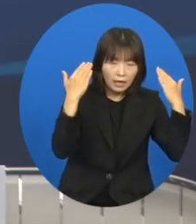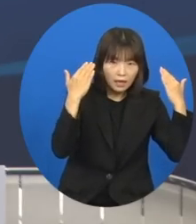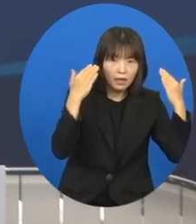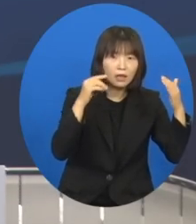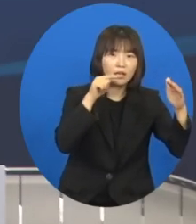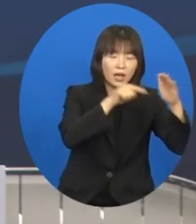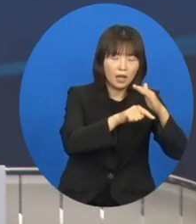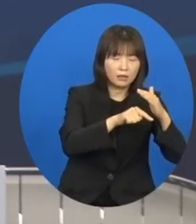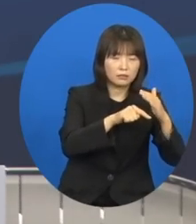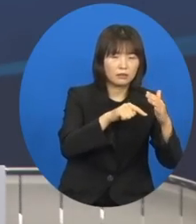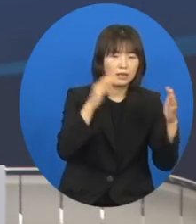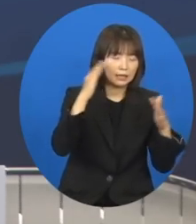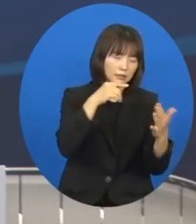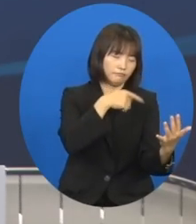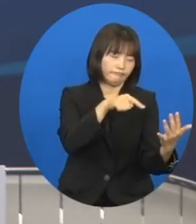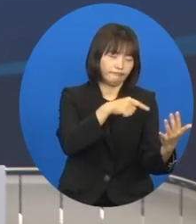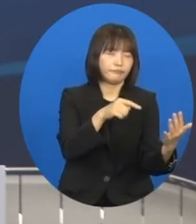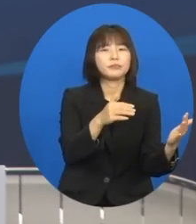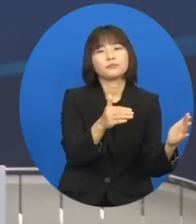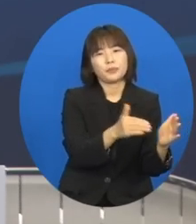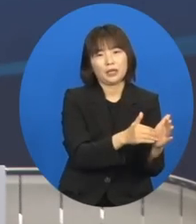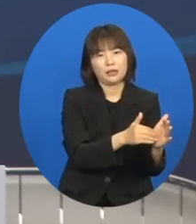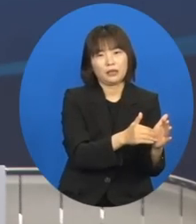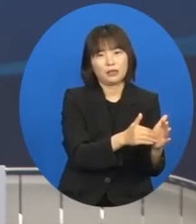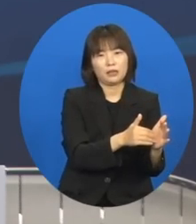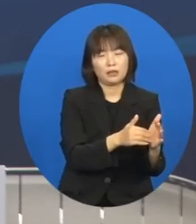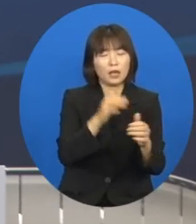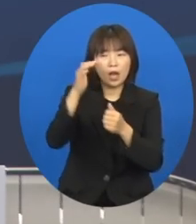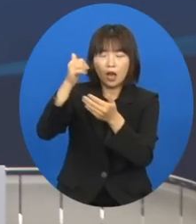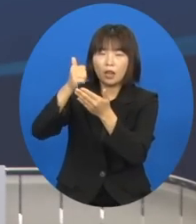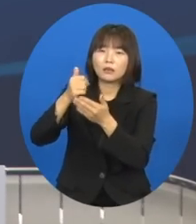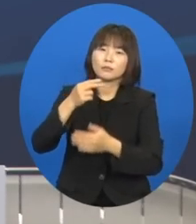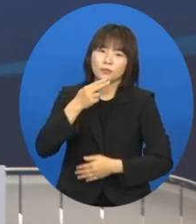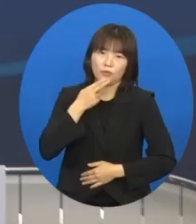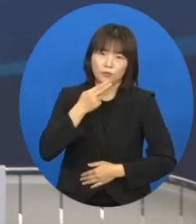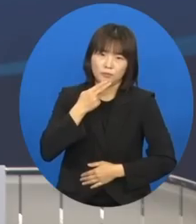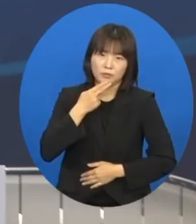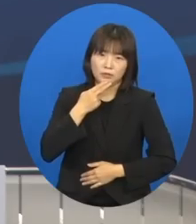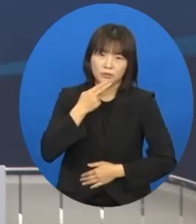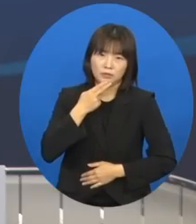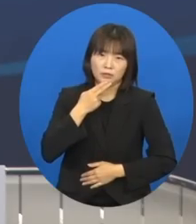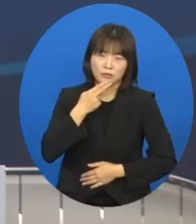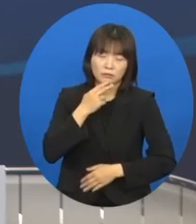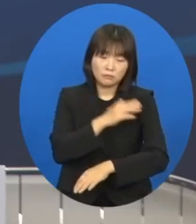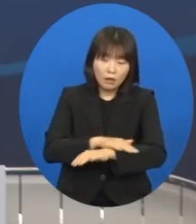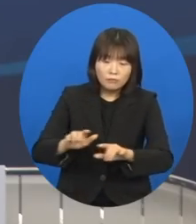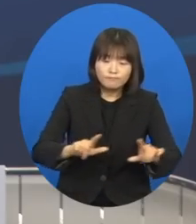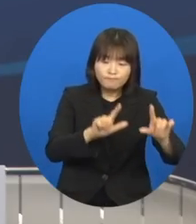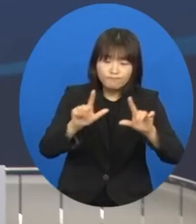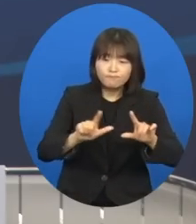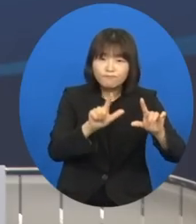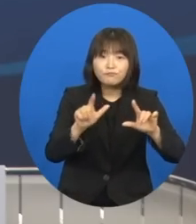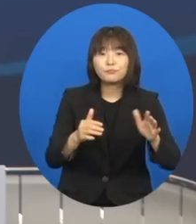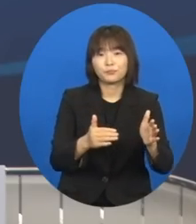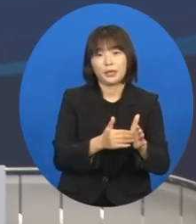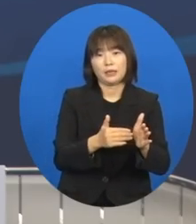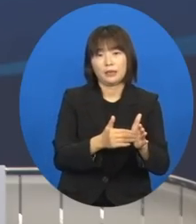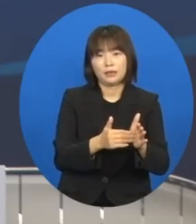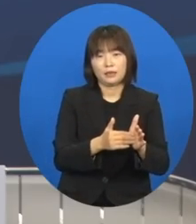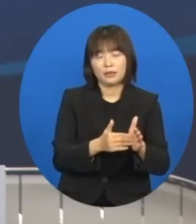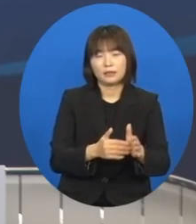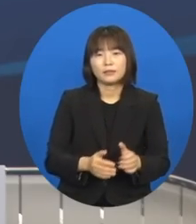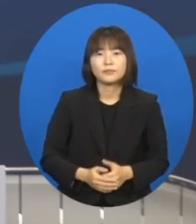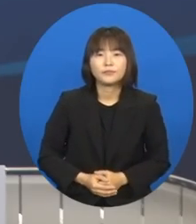하나님 없이 너무나 잘 살아왔어요.